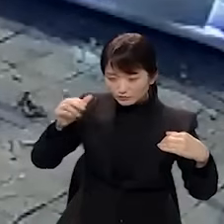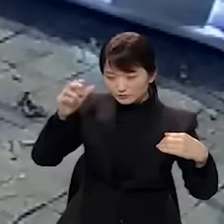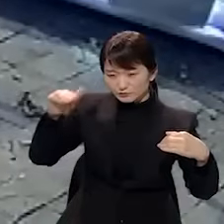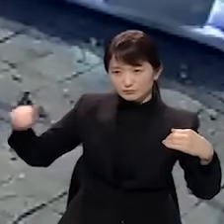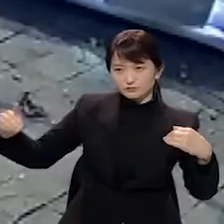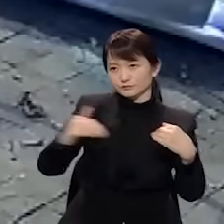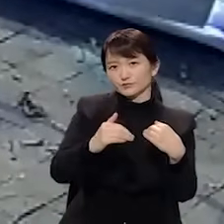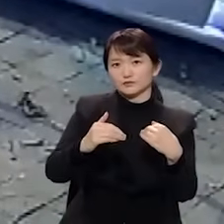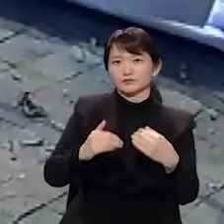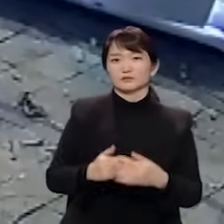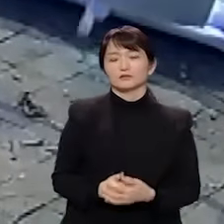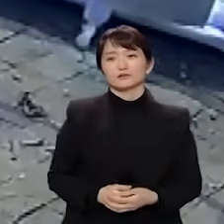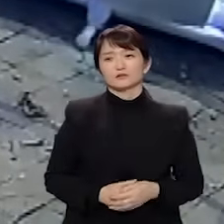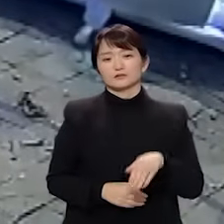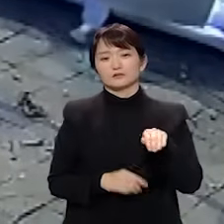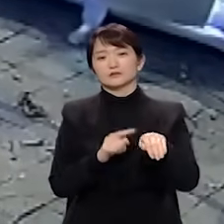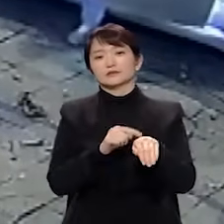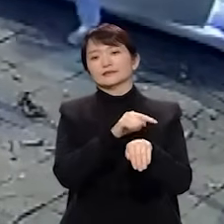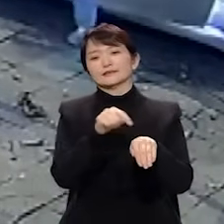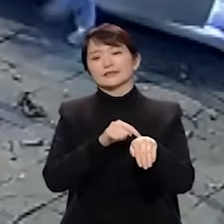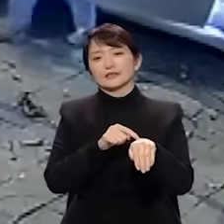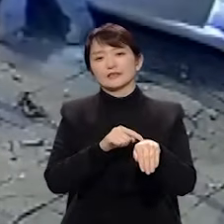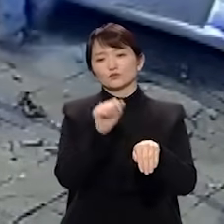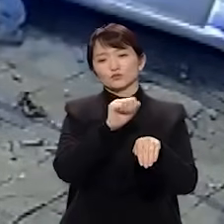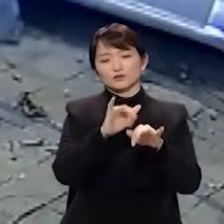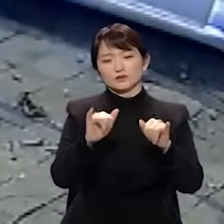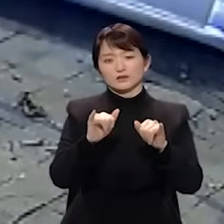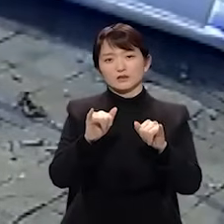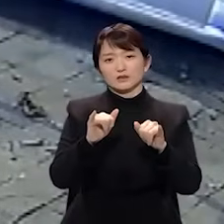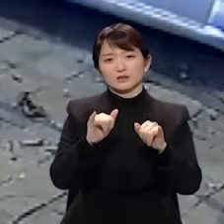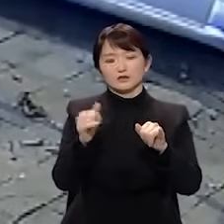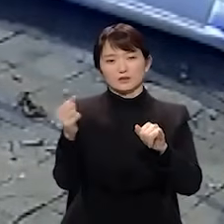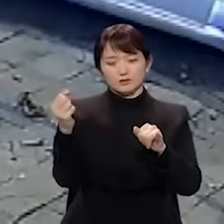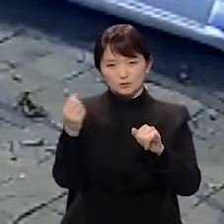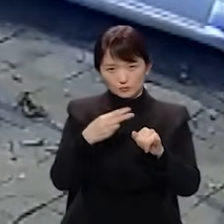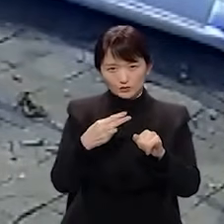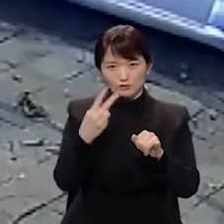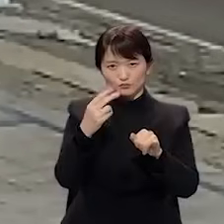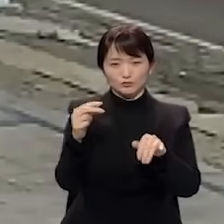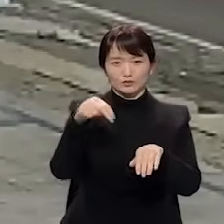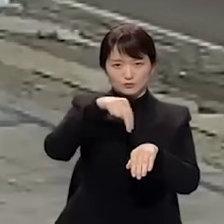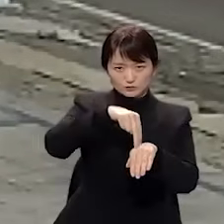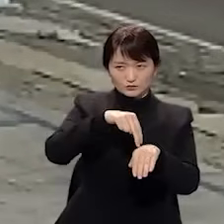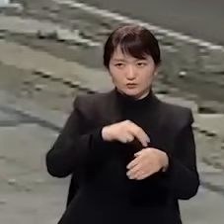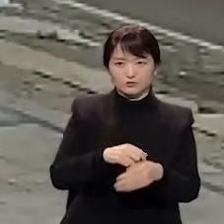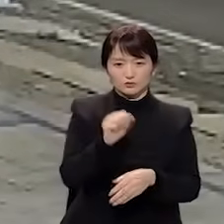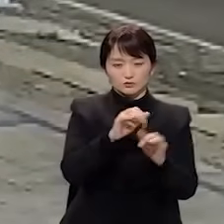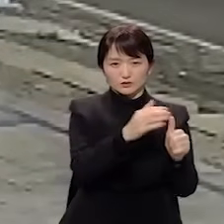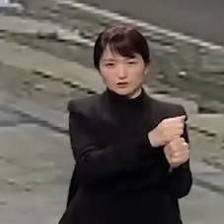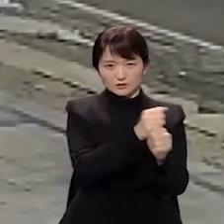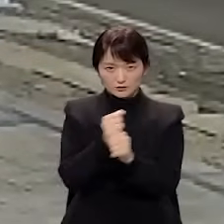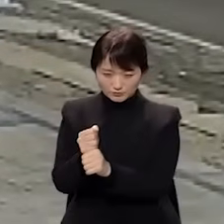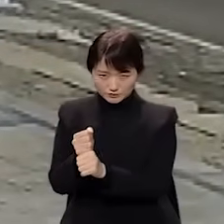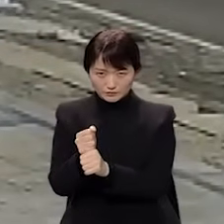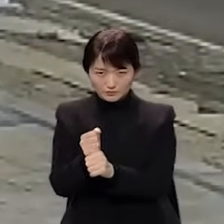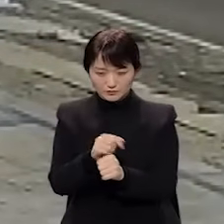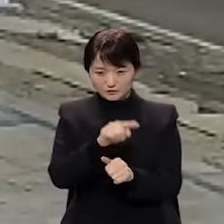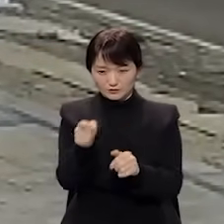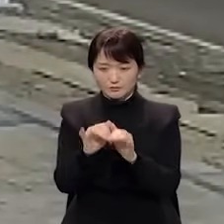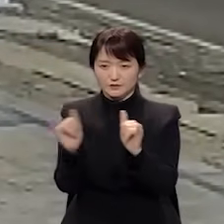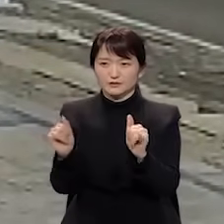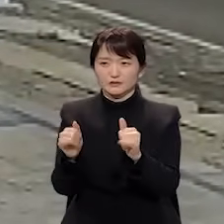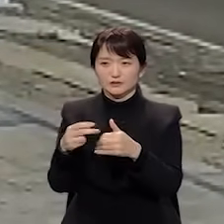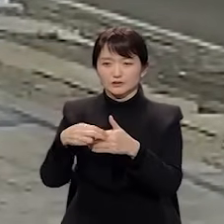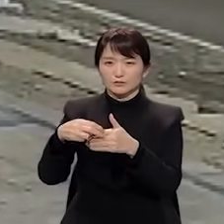저 저 차에는 운전자 말고도 두 명이 더 타고 있었습니다 경찰은 일단 운전자만 쏙 잡아 갖고요 동승자들은 병원으로 옮겨졌다고 합니다 자